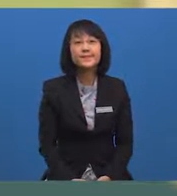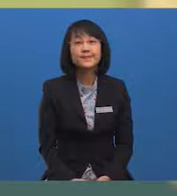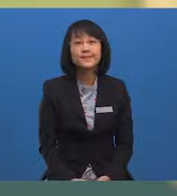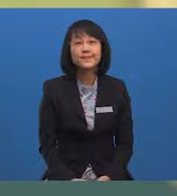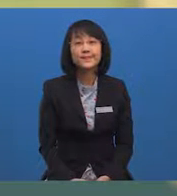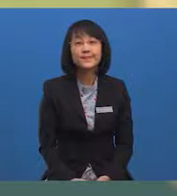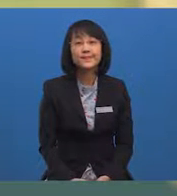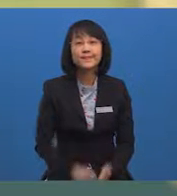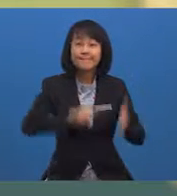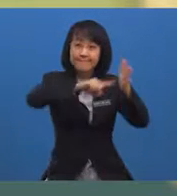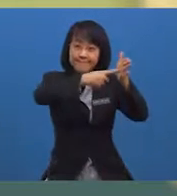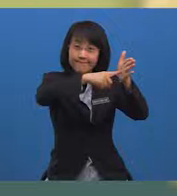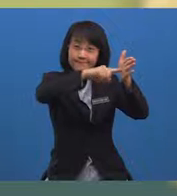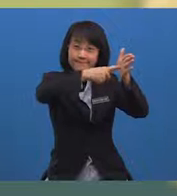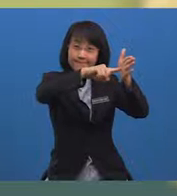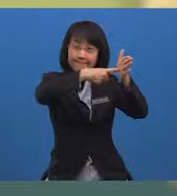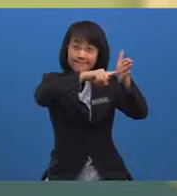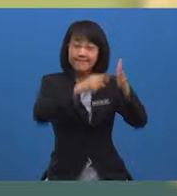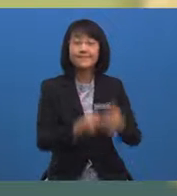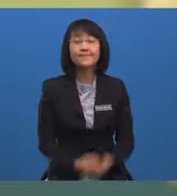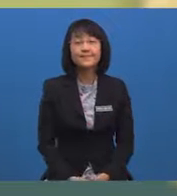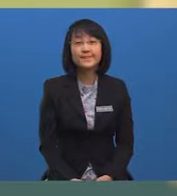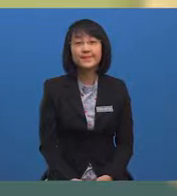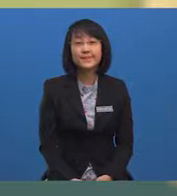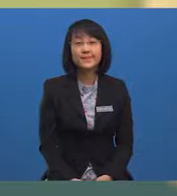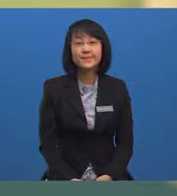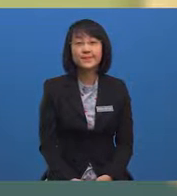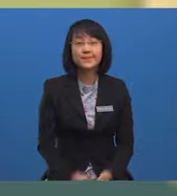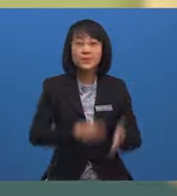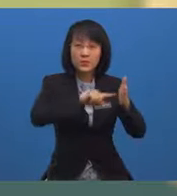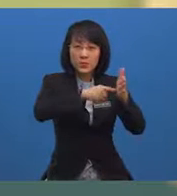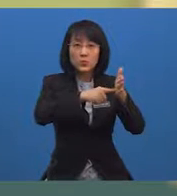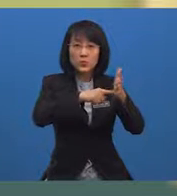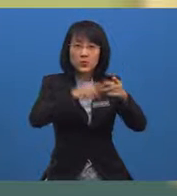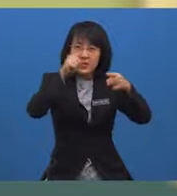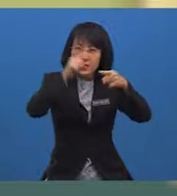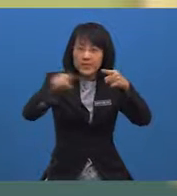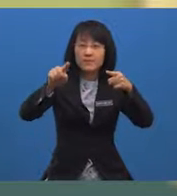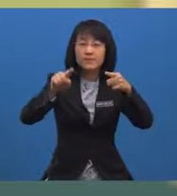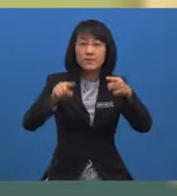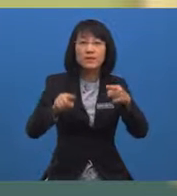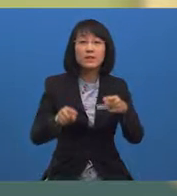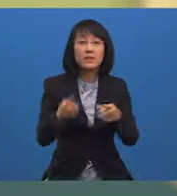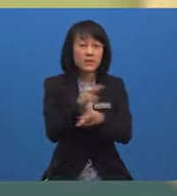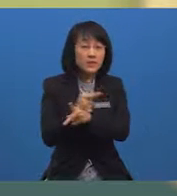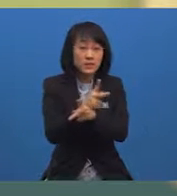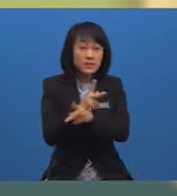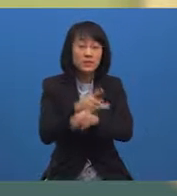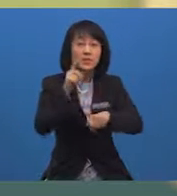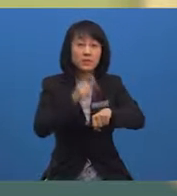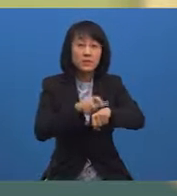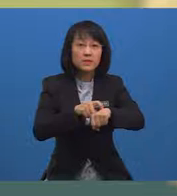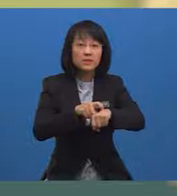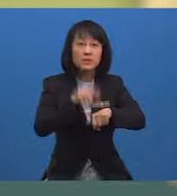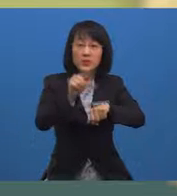murid-murid, kita perlukan skru. Murid-murid, skru ni tajam, murid-murid. Hati-hati masa penggunaan